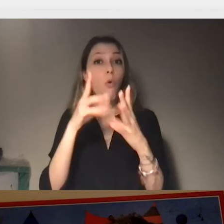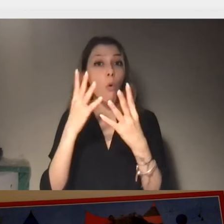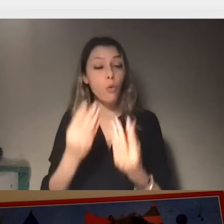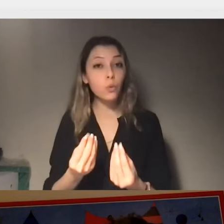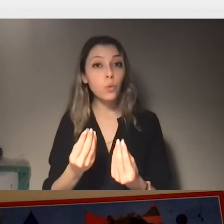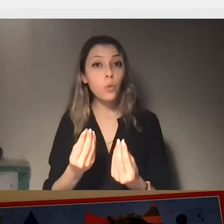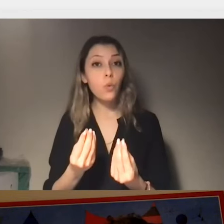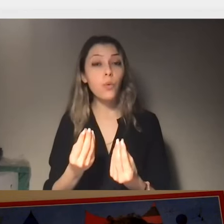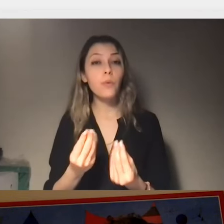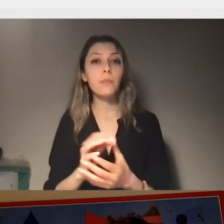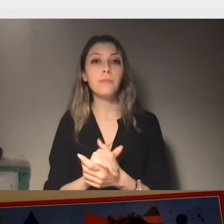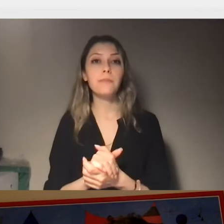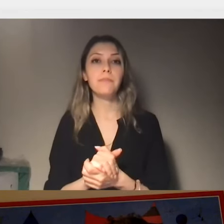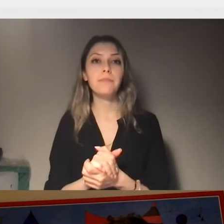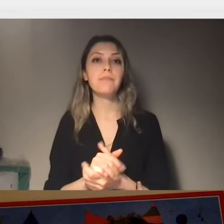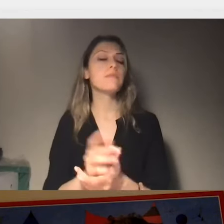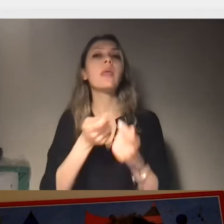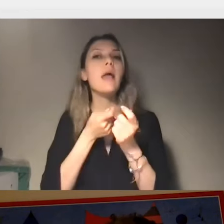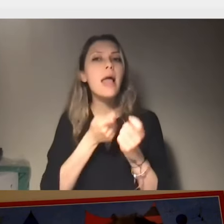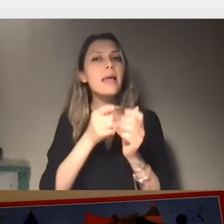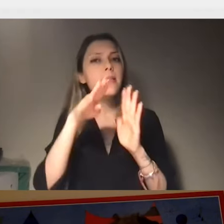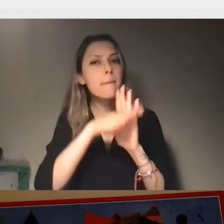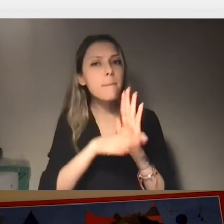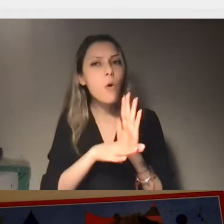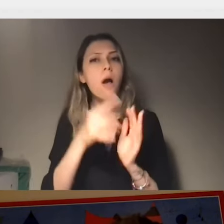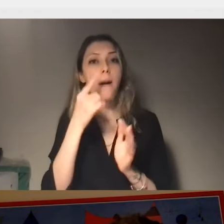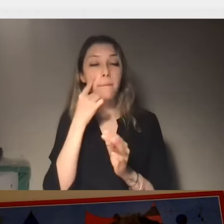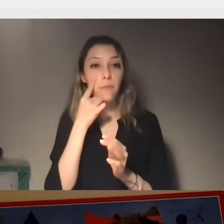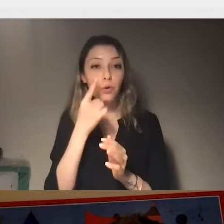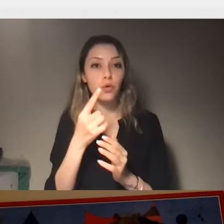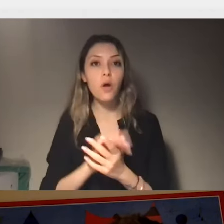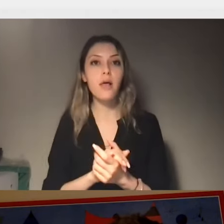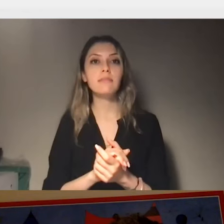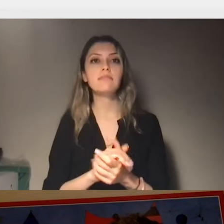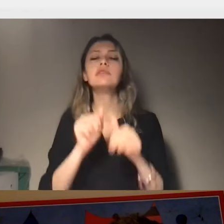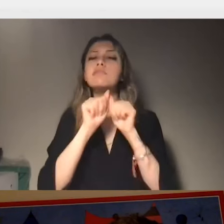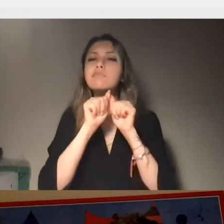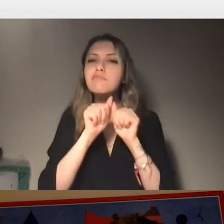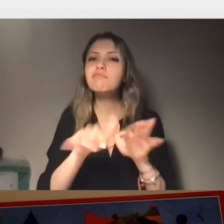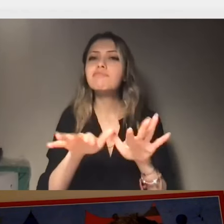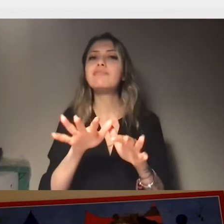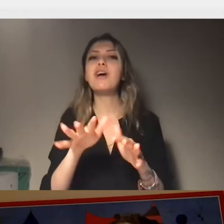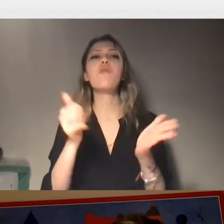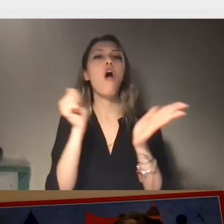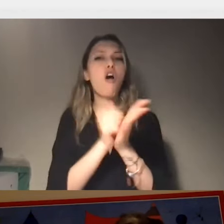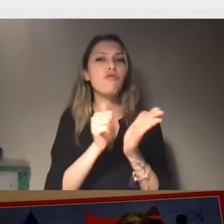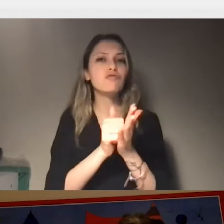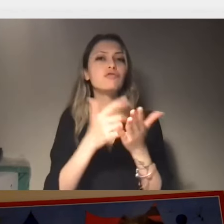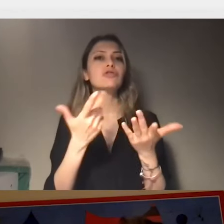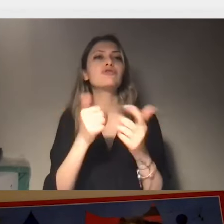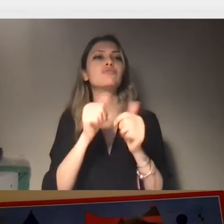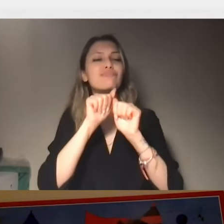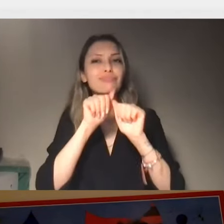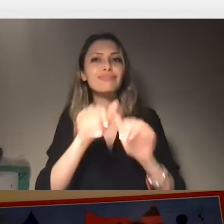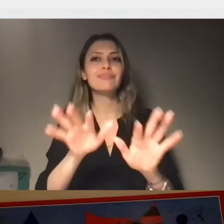eğitim programları vasıtasıyla yaygınlaştırmaya, broşürlerle çoğaltmaya